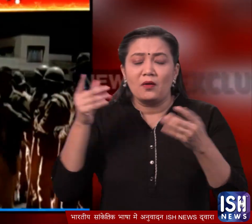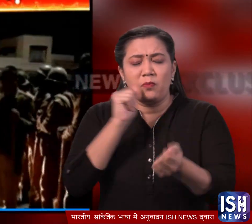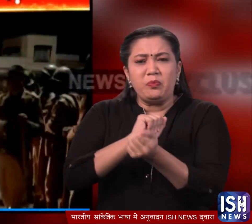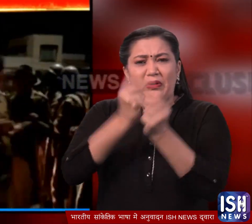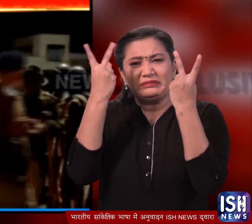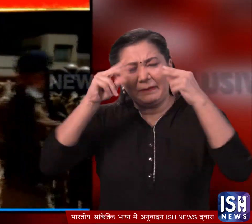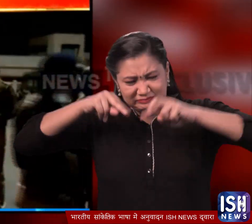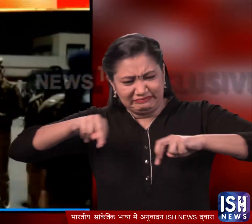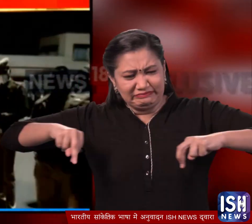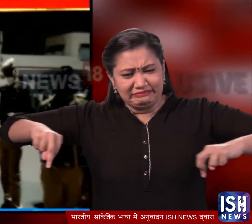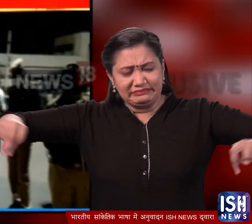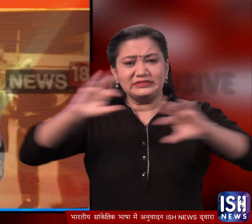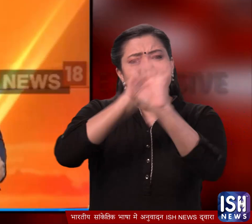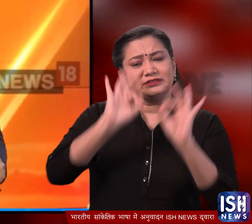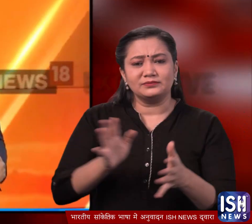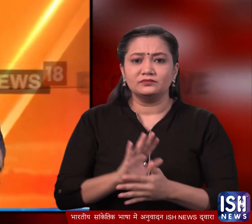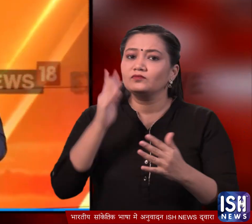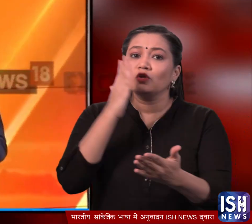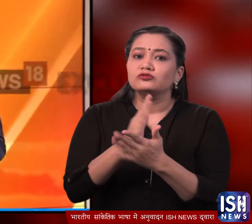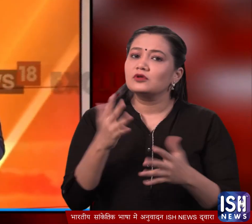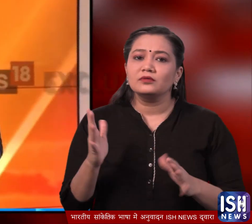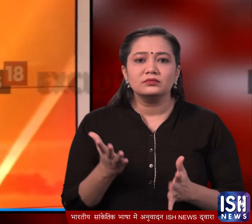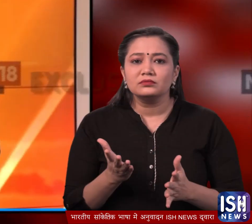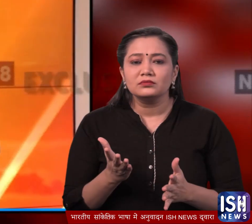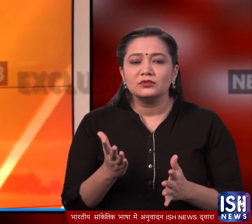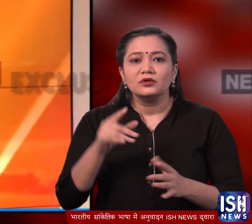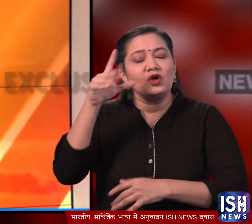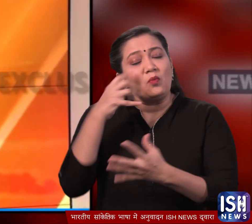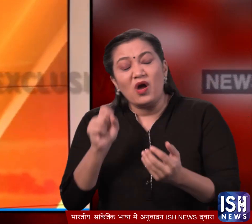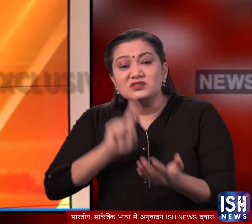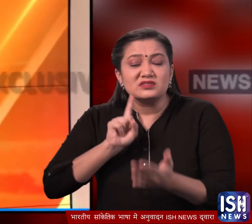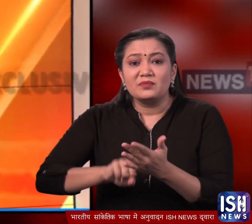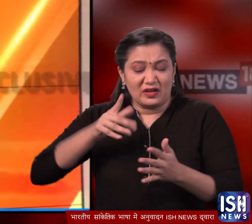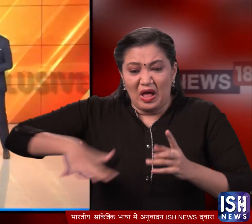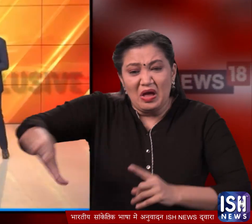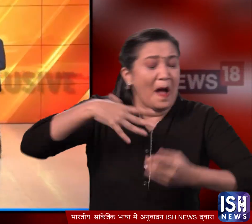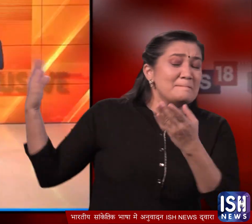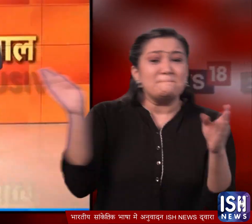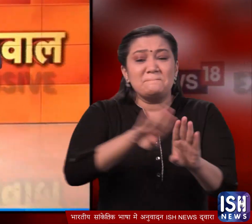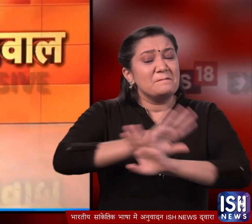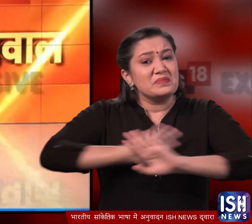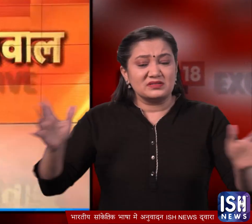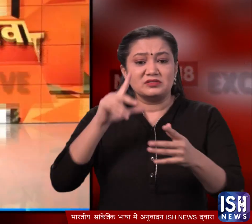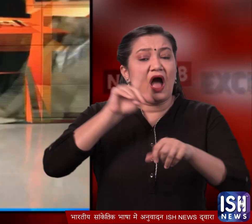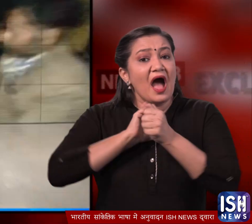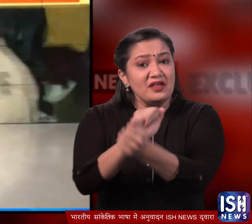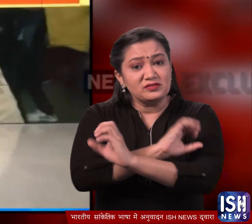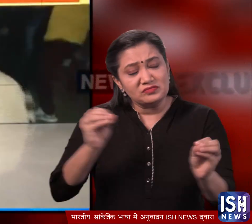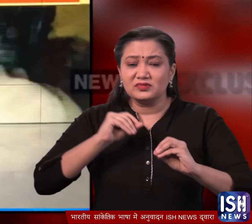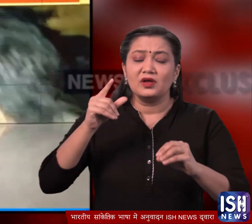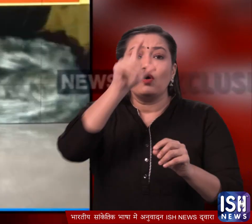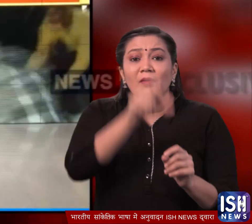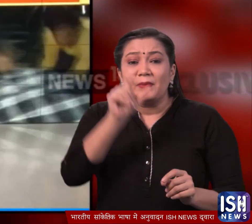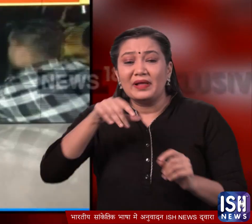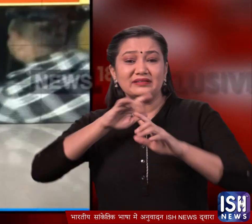में भारी पुलिस बल तैनात करना पड़ा। लेकिन इसके बाद भी बवाल नहीं थमा और लोगों ने हमलावरों की गिरफ्तारी होने तक पूरे शहर को बंद रखने की धमकी दी, क्योंकि